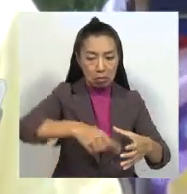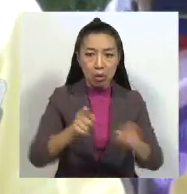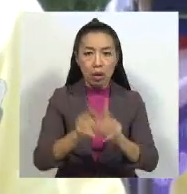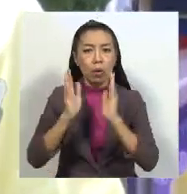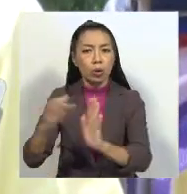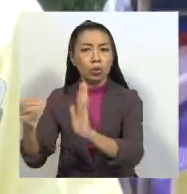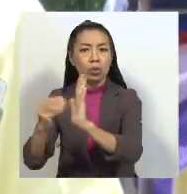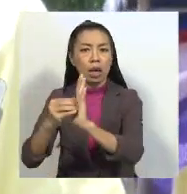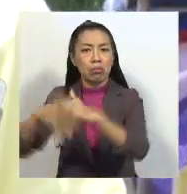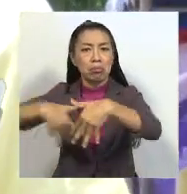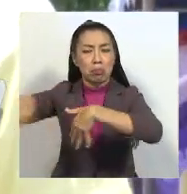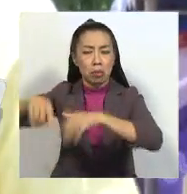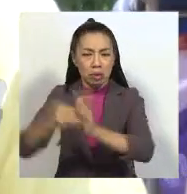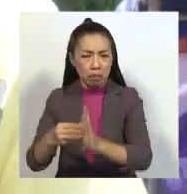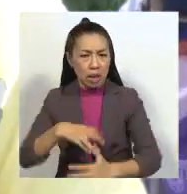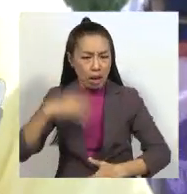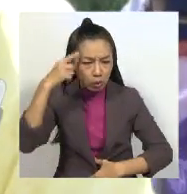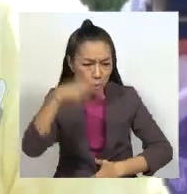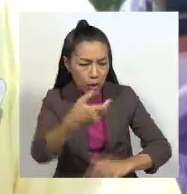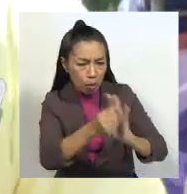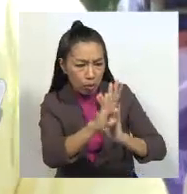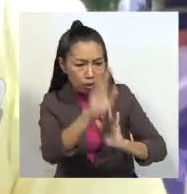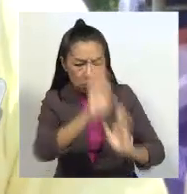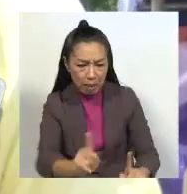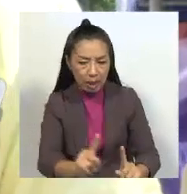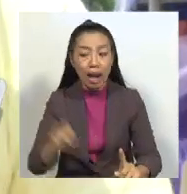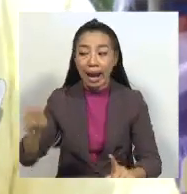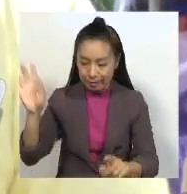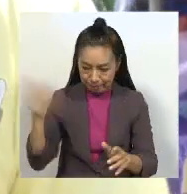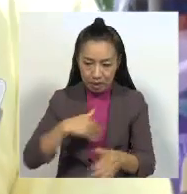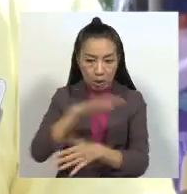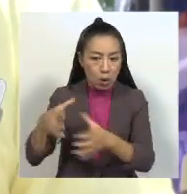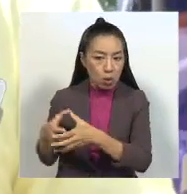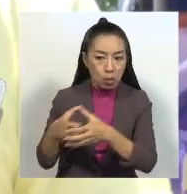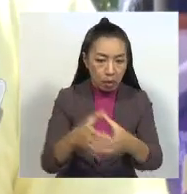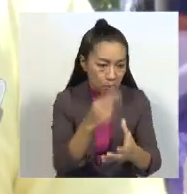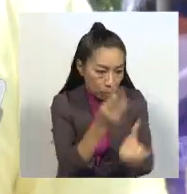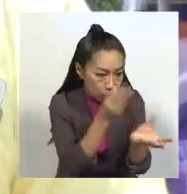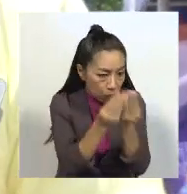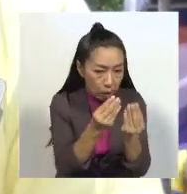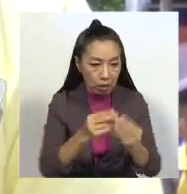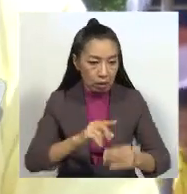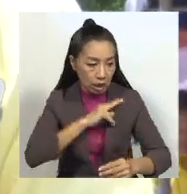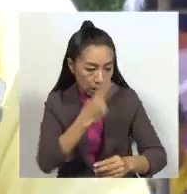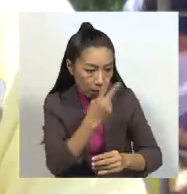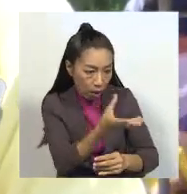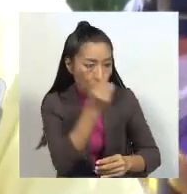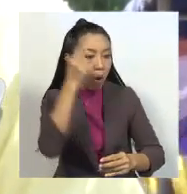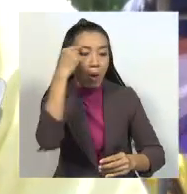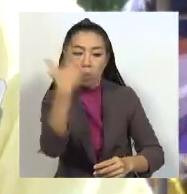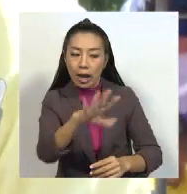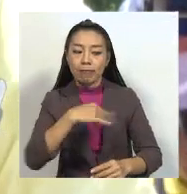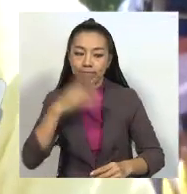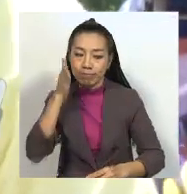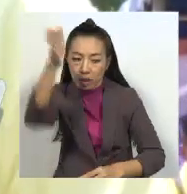ทพเนี่ยอยากรู้ว่าเป็นยังไงแล้วก็พามาดูในพื้นที่ไม่ใช่เฉพาะวันนี้นะครับคือเครือข่ายพอเห็นอะไรแล้วเนี่ยเขารู้ว่าอะไรที่เขาจะทำ